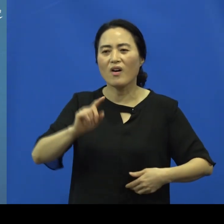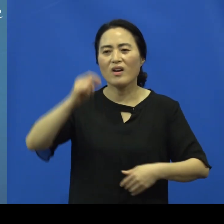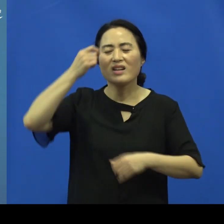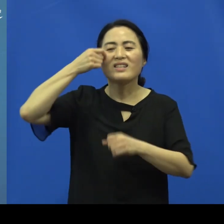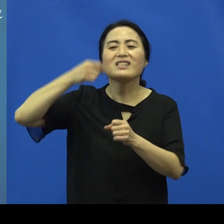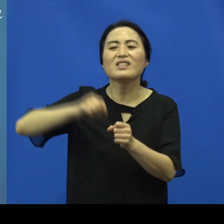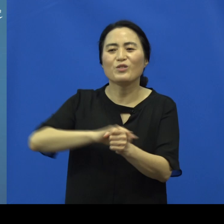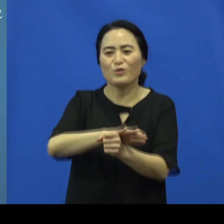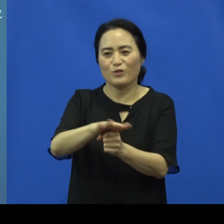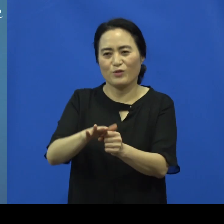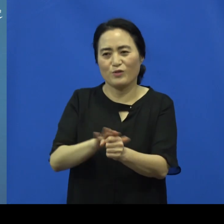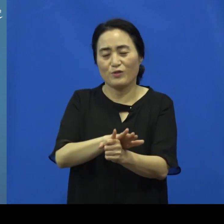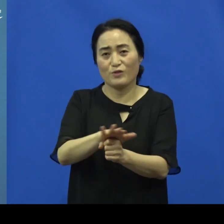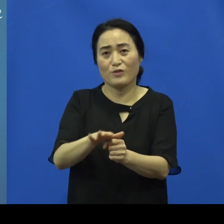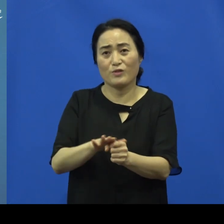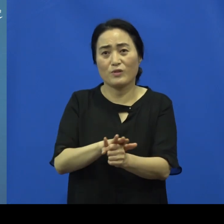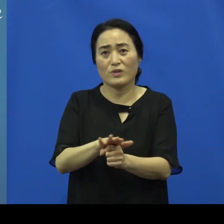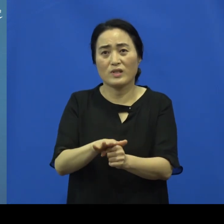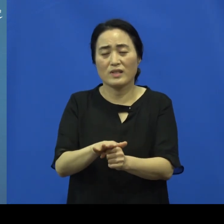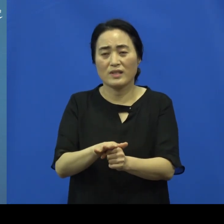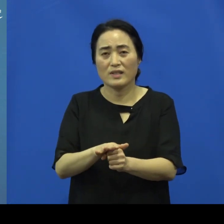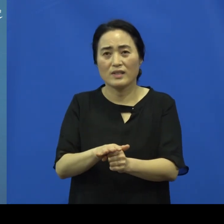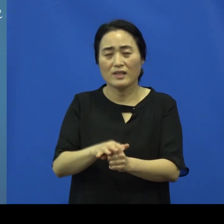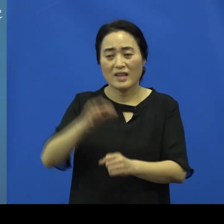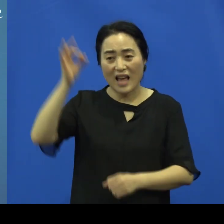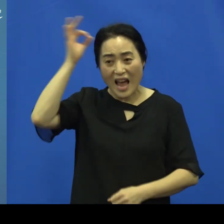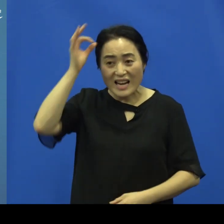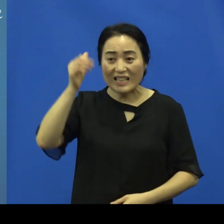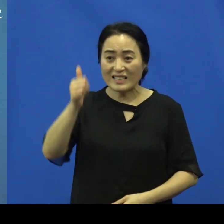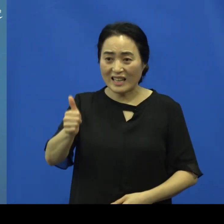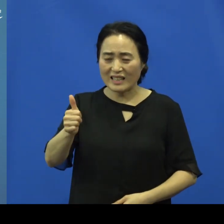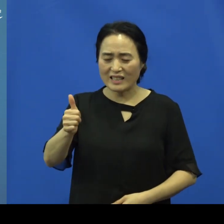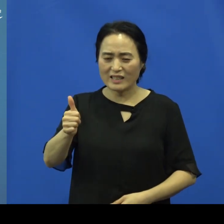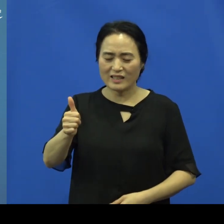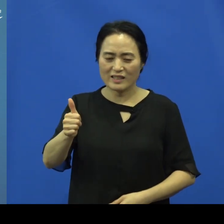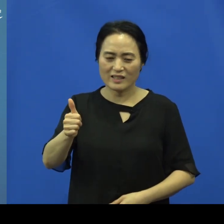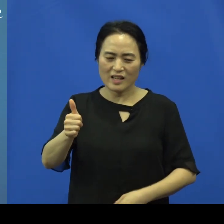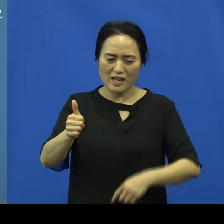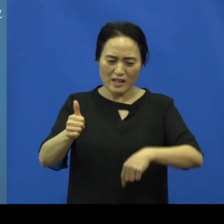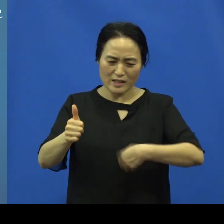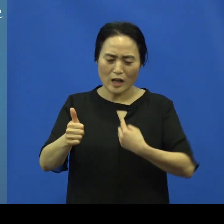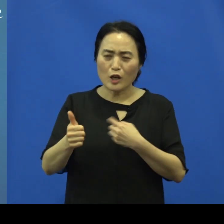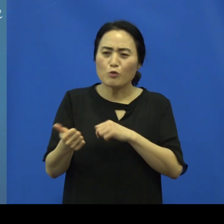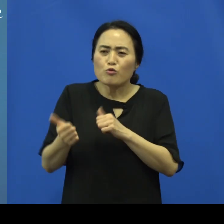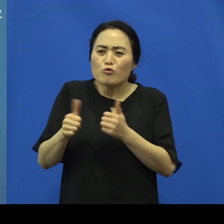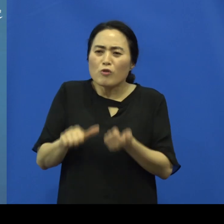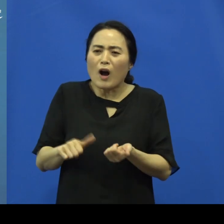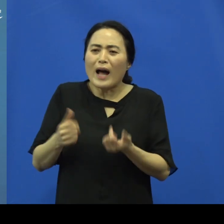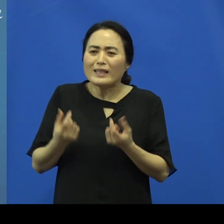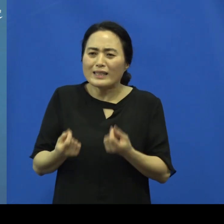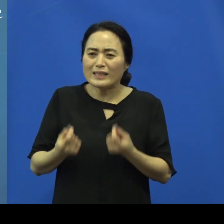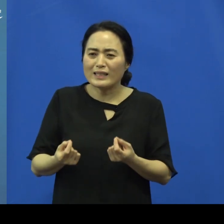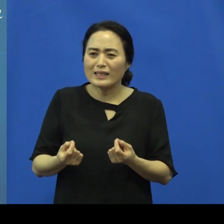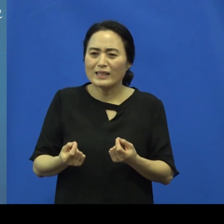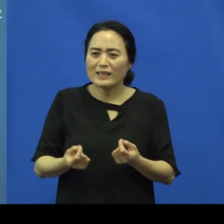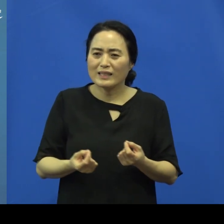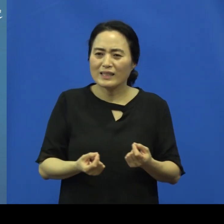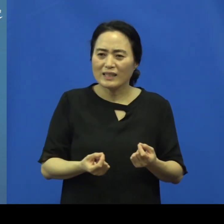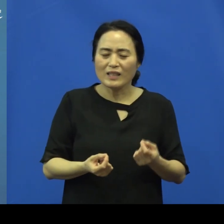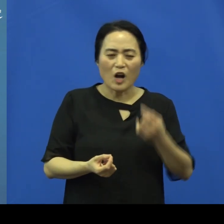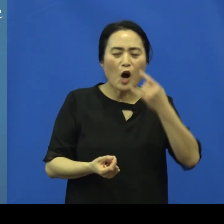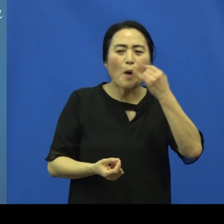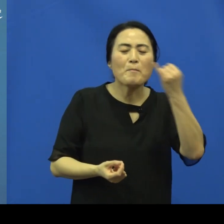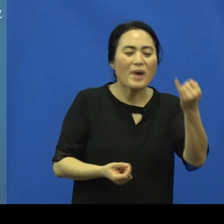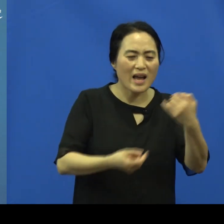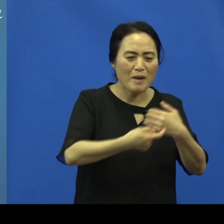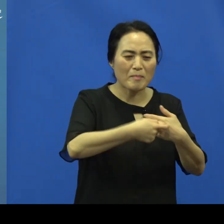엘리사는 이 아이의 죽음을 마치 자기의 죽음처럼 받아들이는 거예요. 아니, 그